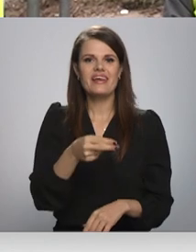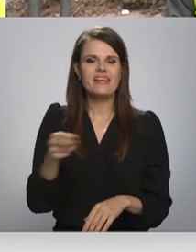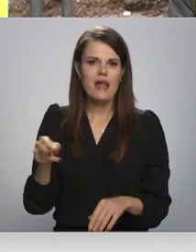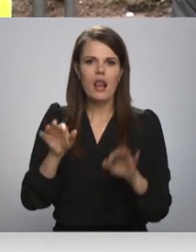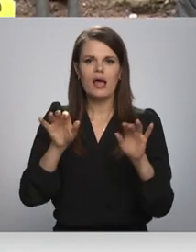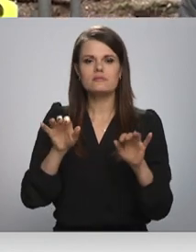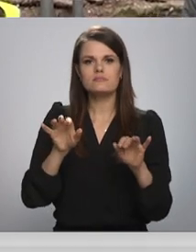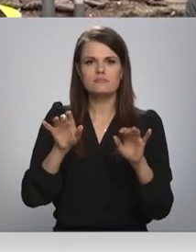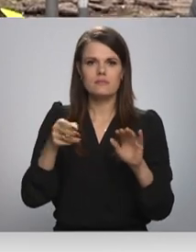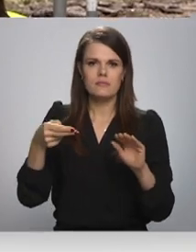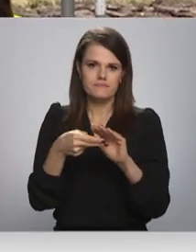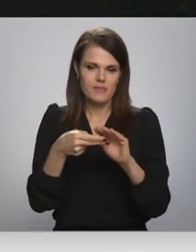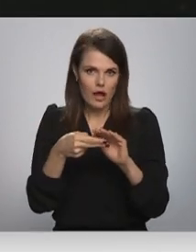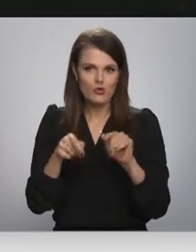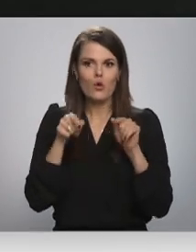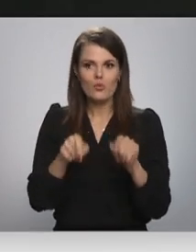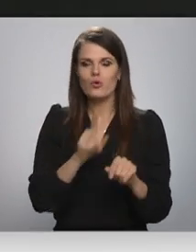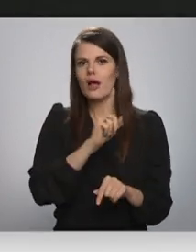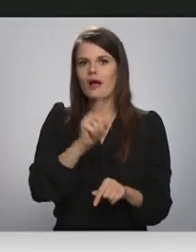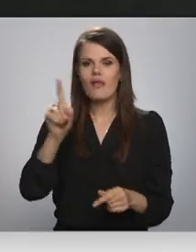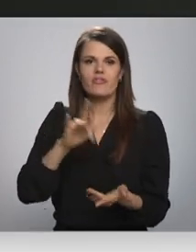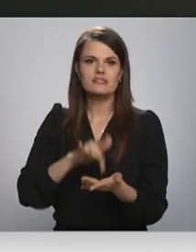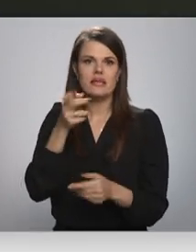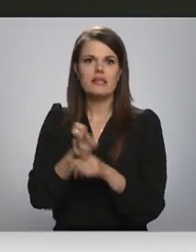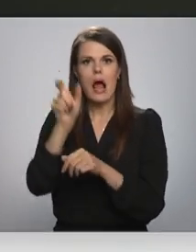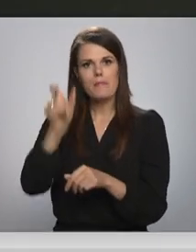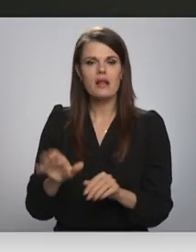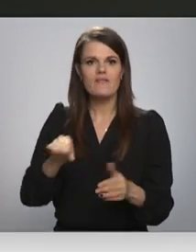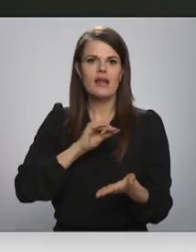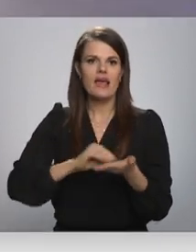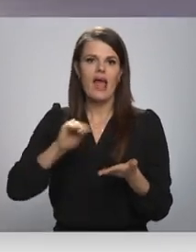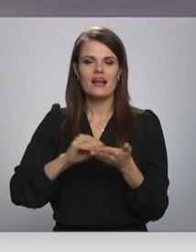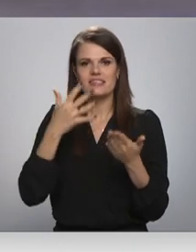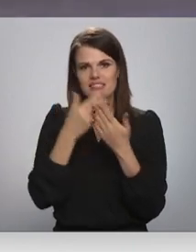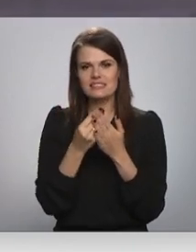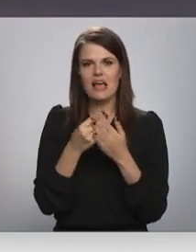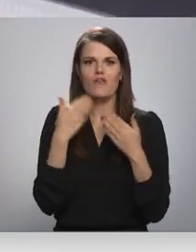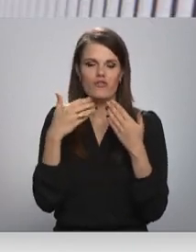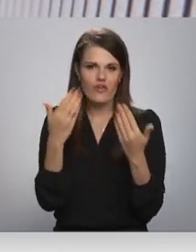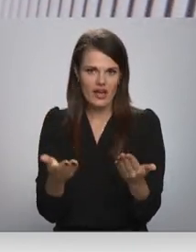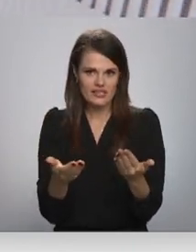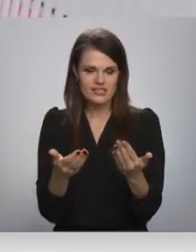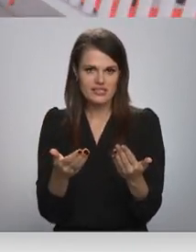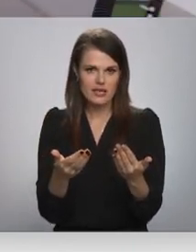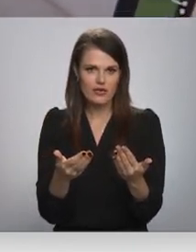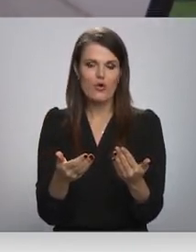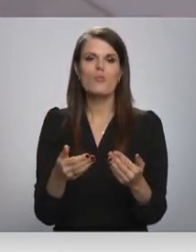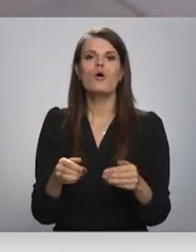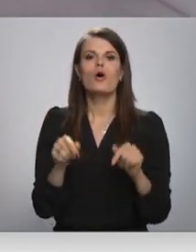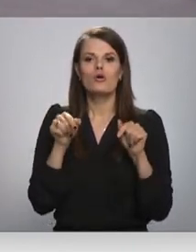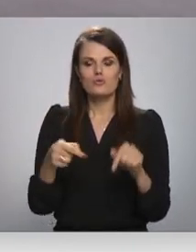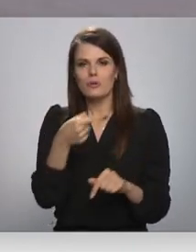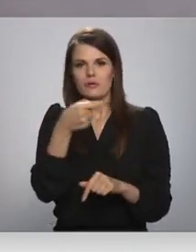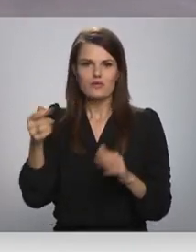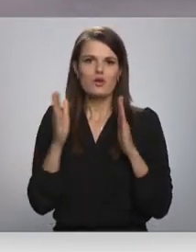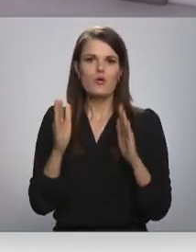datu glabātājs, kurā katrs centra apmeklētājs varēs ierakstīt savu vēstījumu. Izziņas centra pirmajā stāvā būs